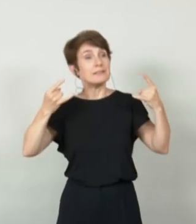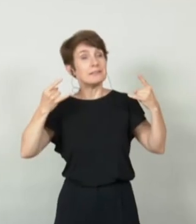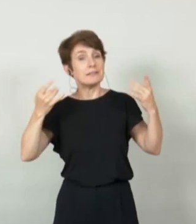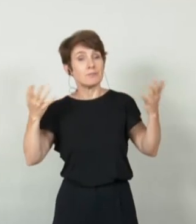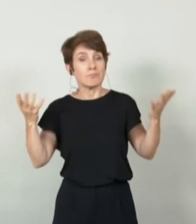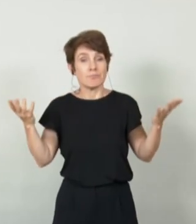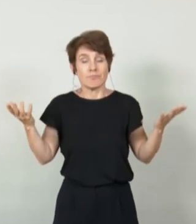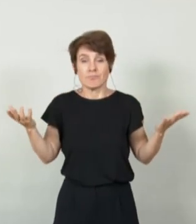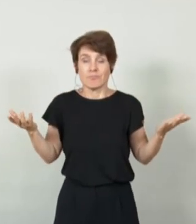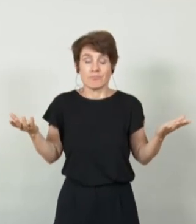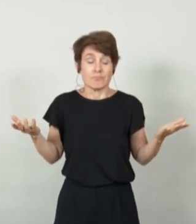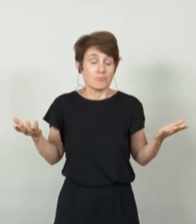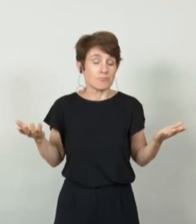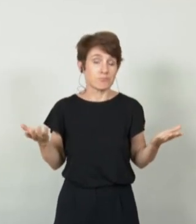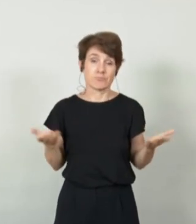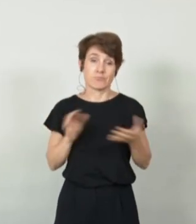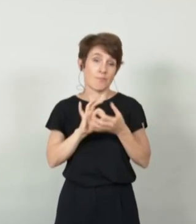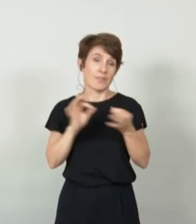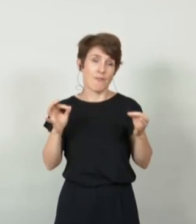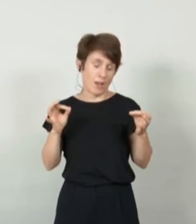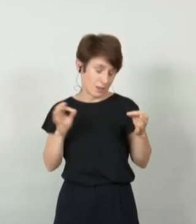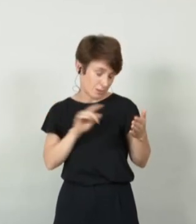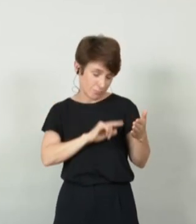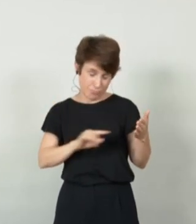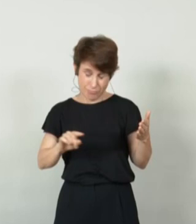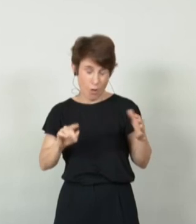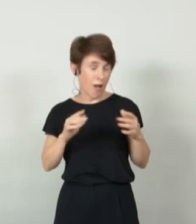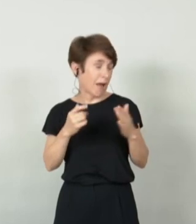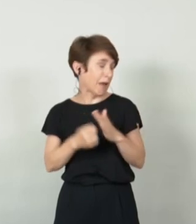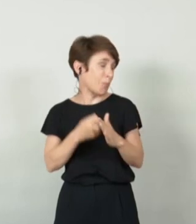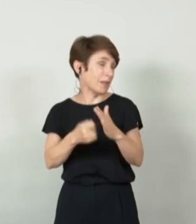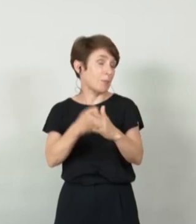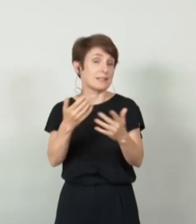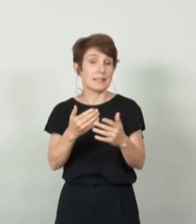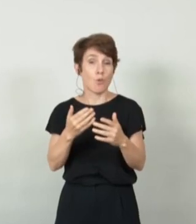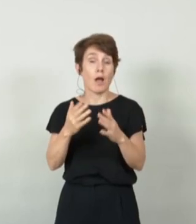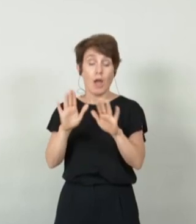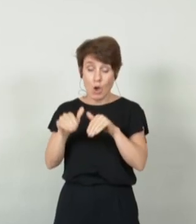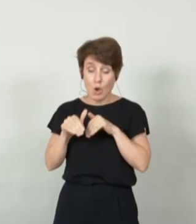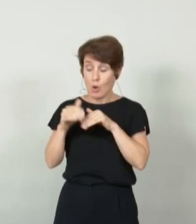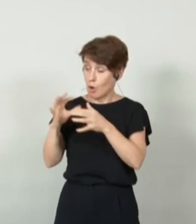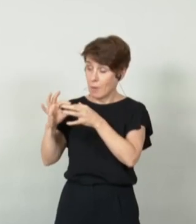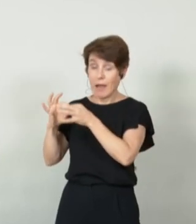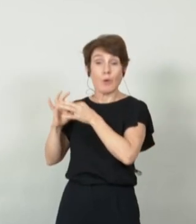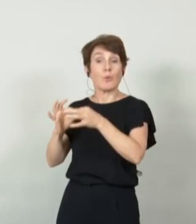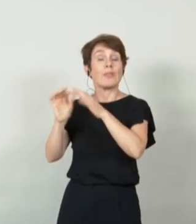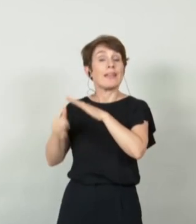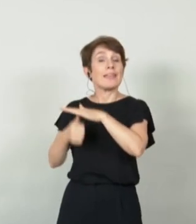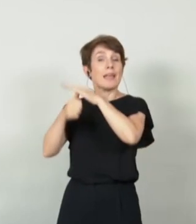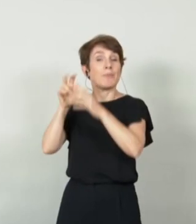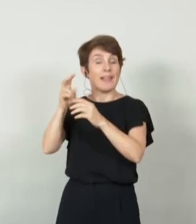cite citer cette phrase qu'on retrouve tout le temps là dans la continuité de l'année événement capital verte européenne